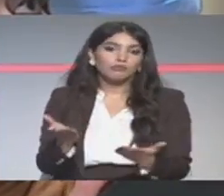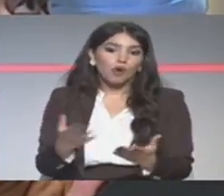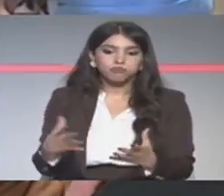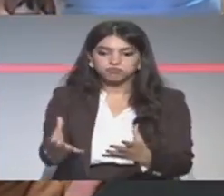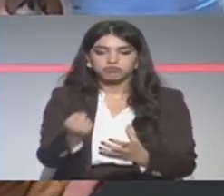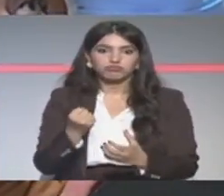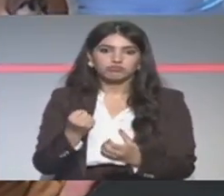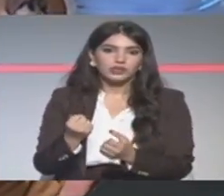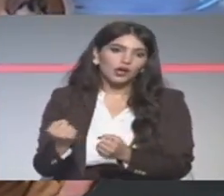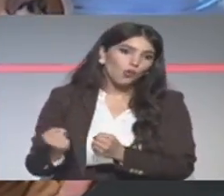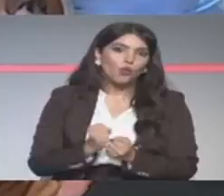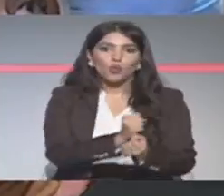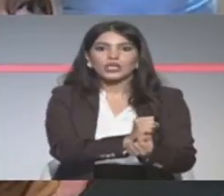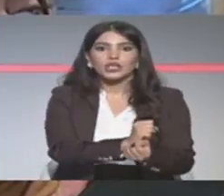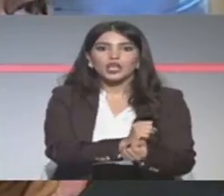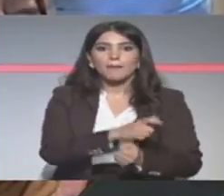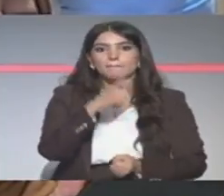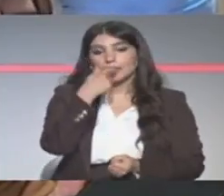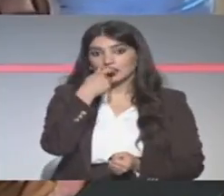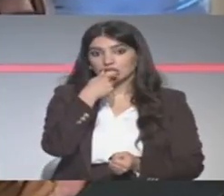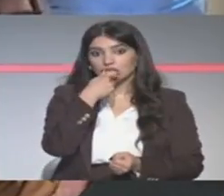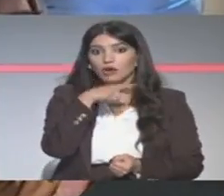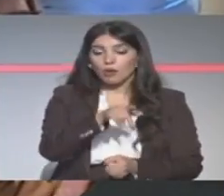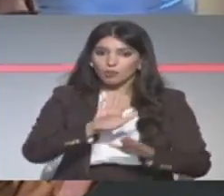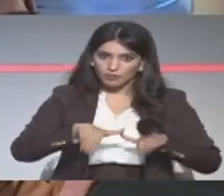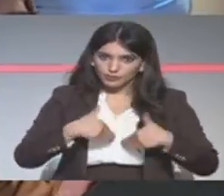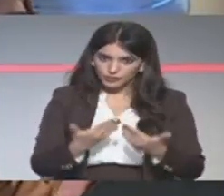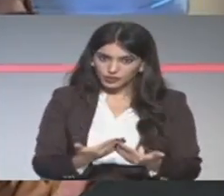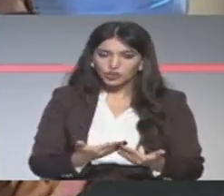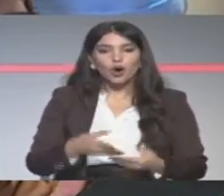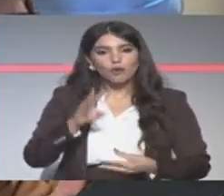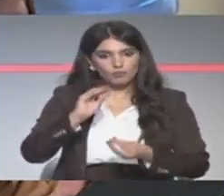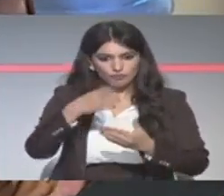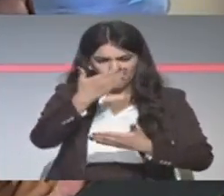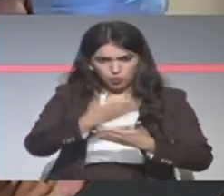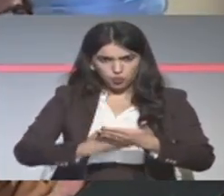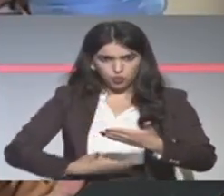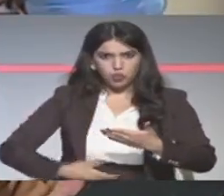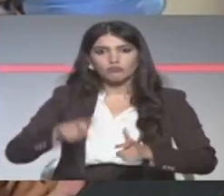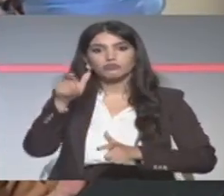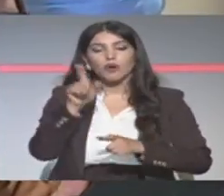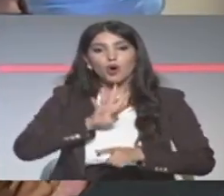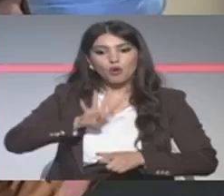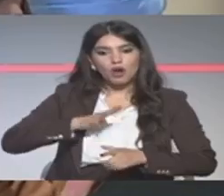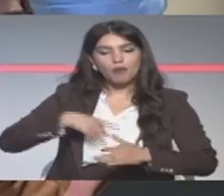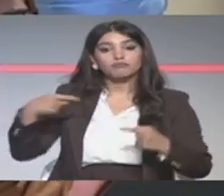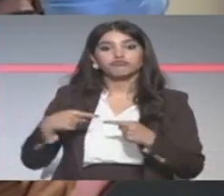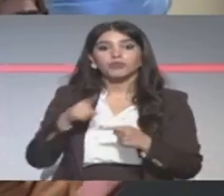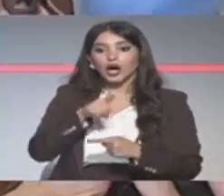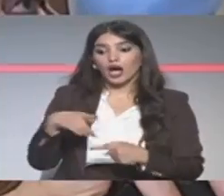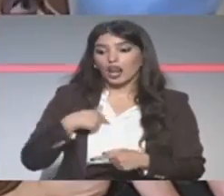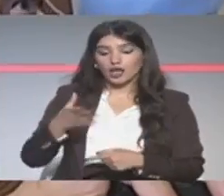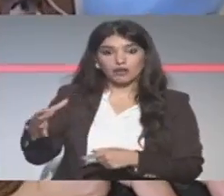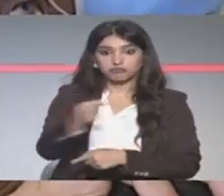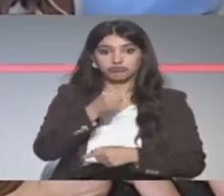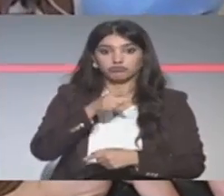وهزوه لجهة المستير. من غدوة جاتني شكاية عريضة من محاميه يقول لي راهو منو بيخطفوه،